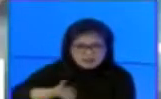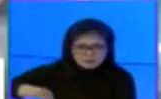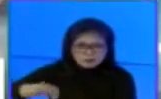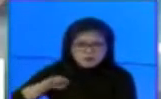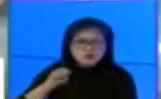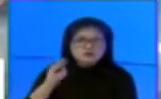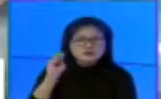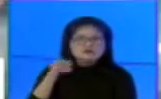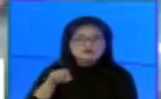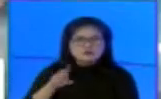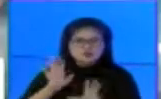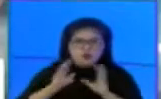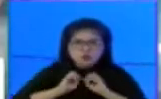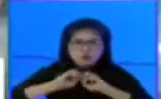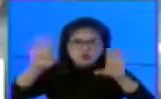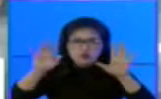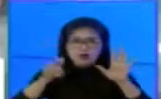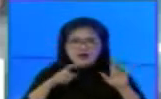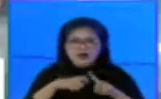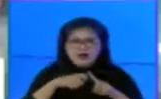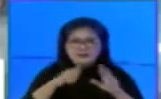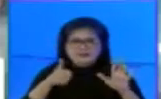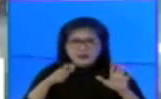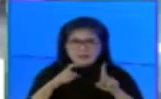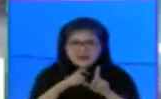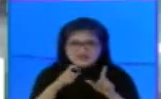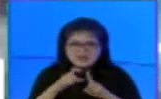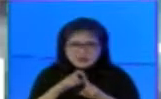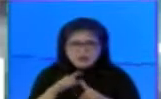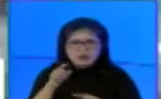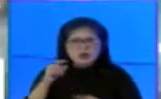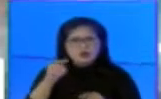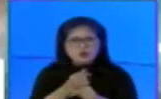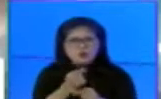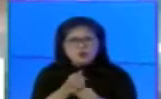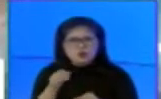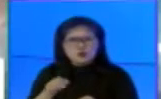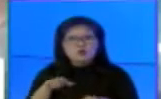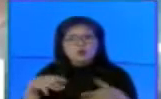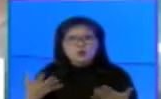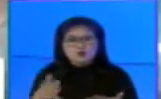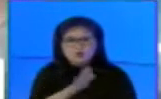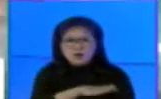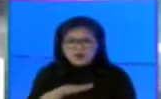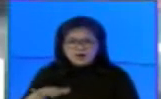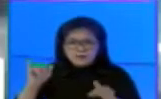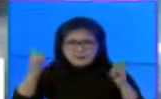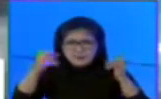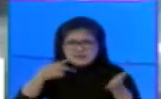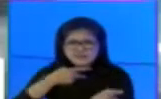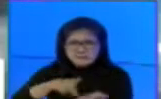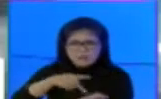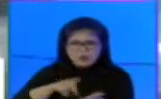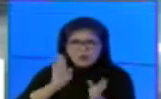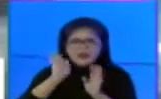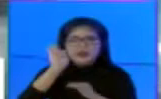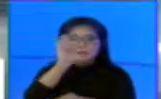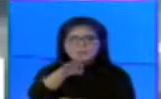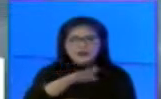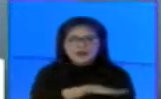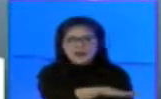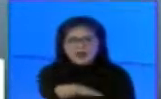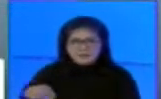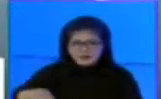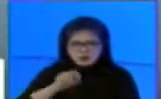SD mengalami luka di wajah akibat teguran keras seorang guru saat siswa tersebut bermain sepak bola di halaman sekolah.